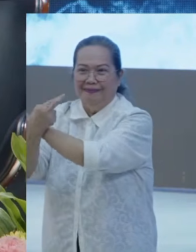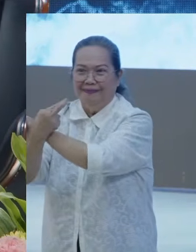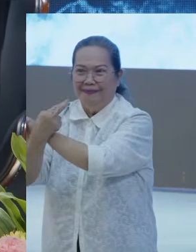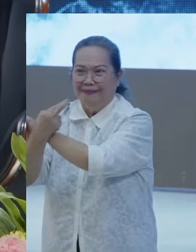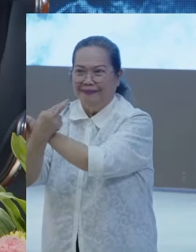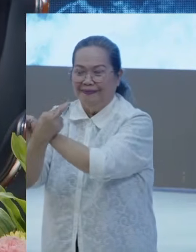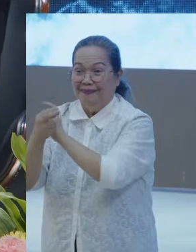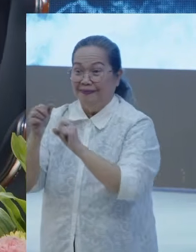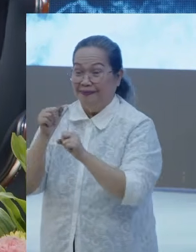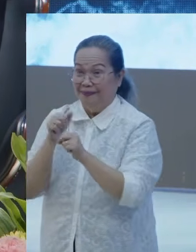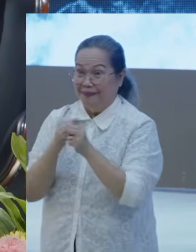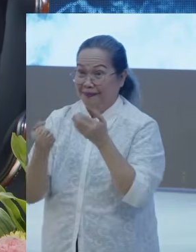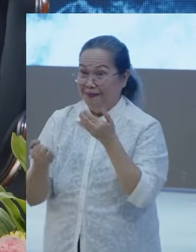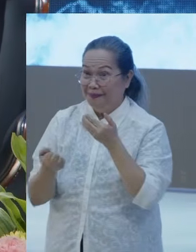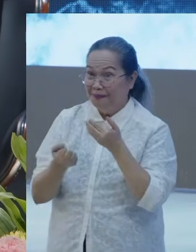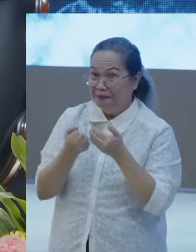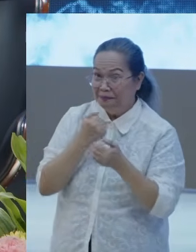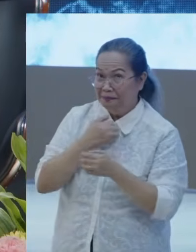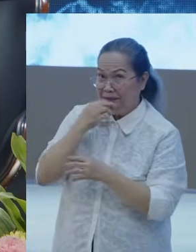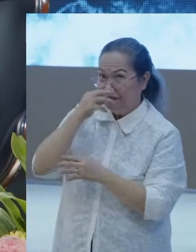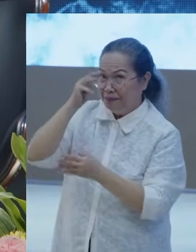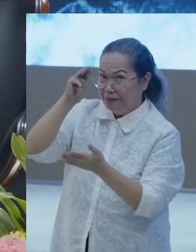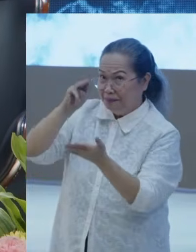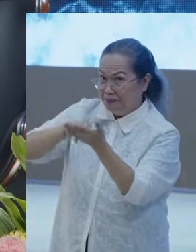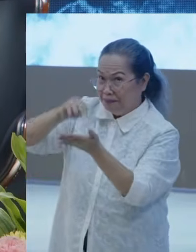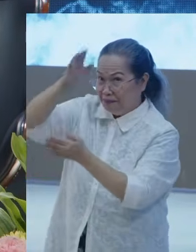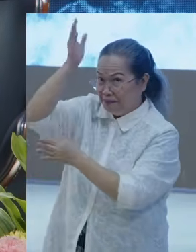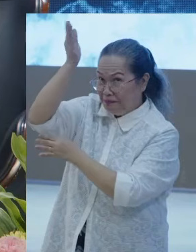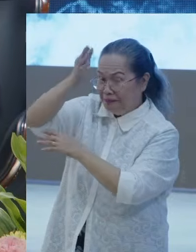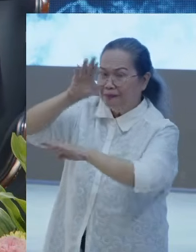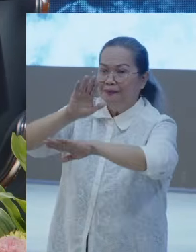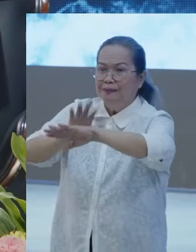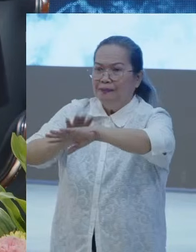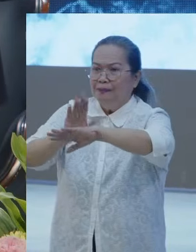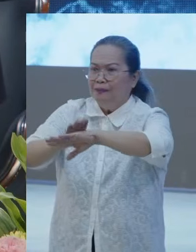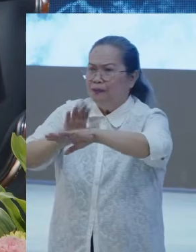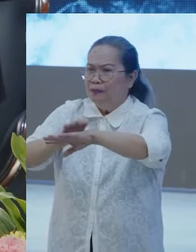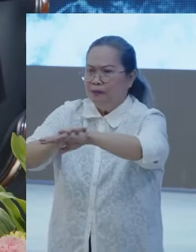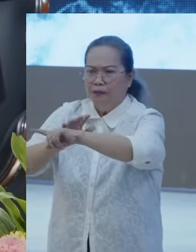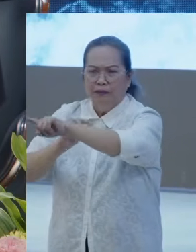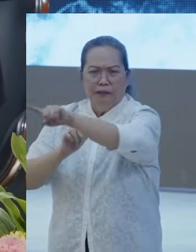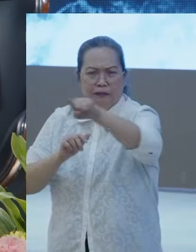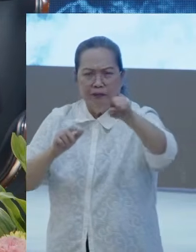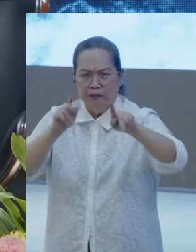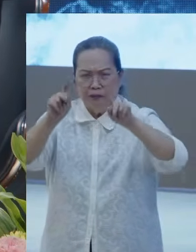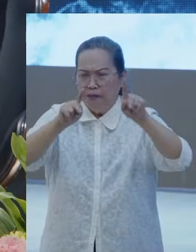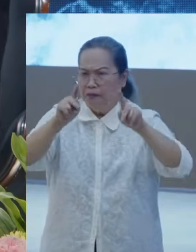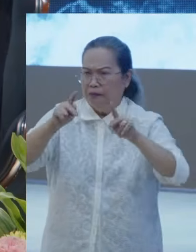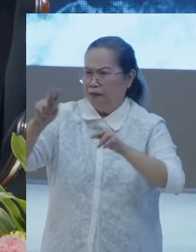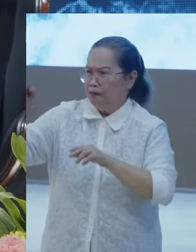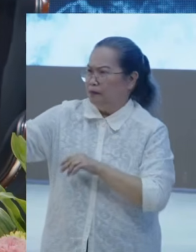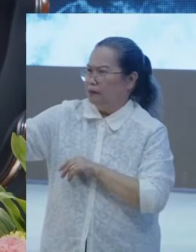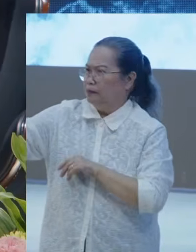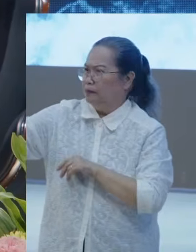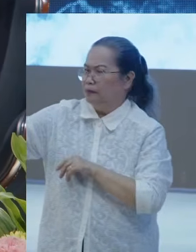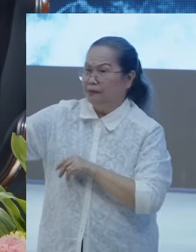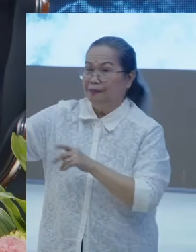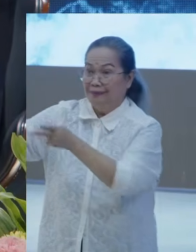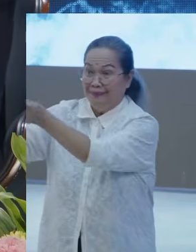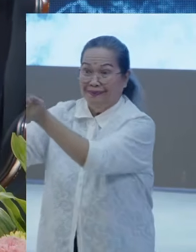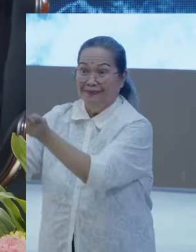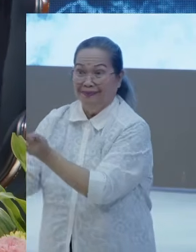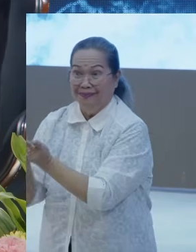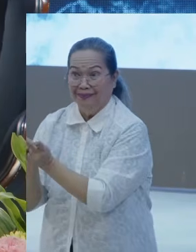Doon po sa simpleng mensaheng yon na isang babala, isang warning. No? Hindi yan naiba